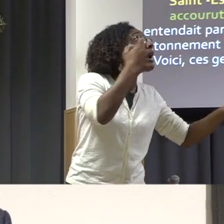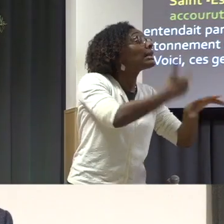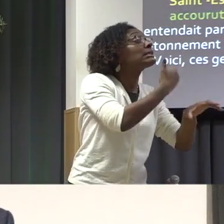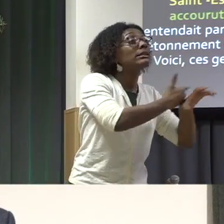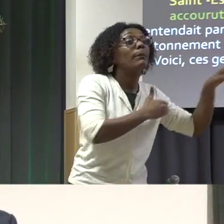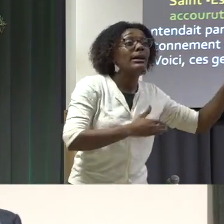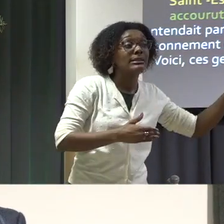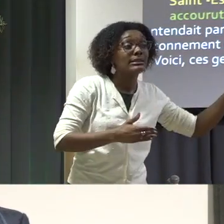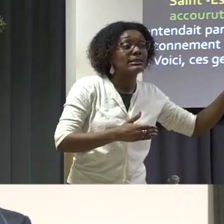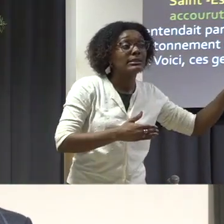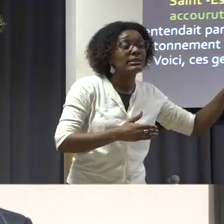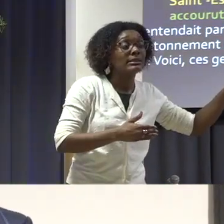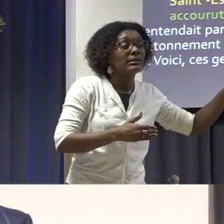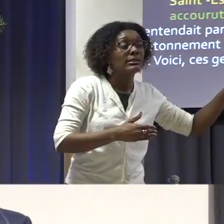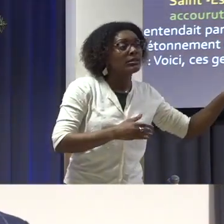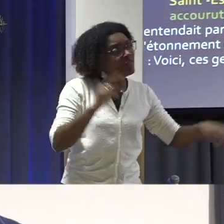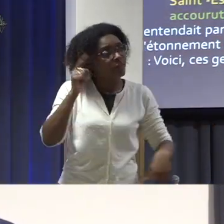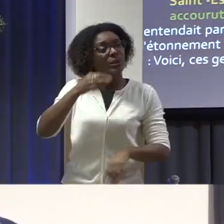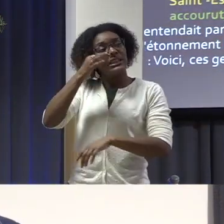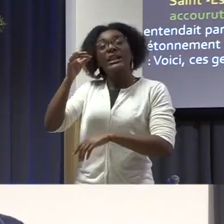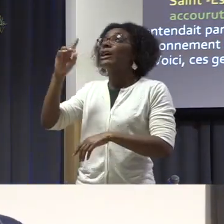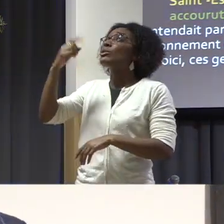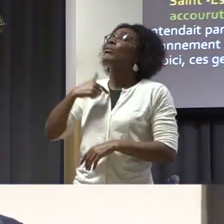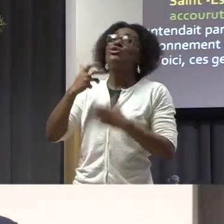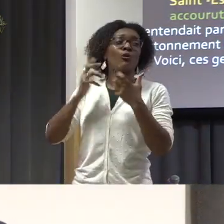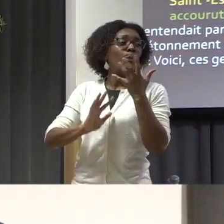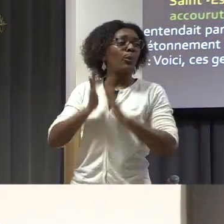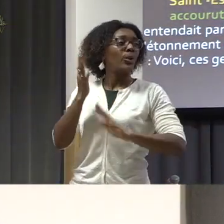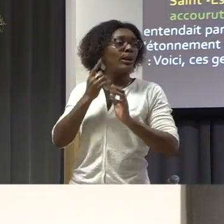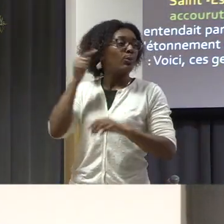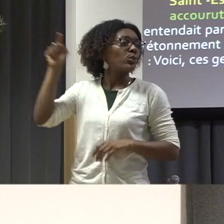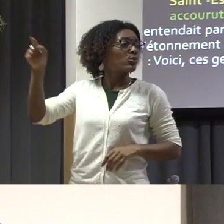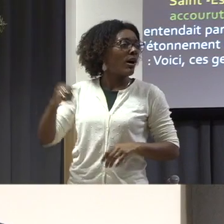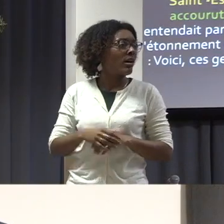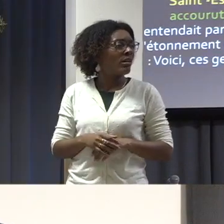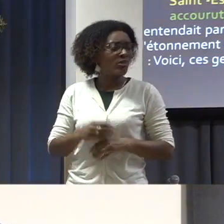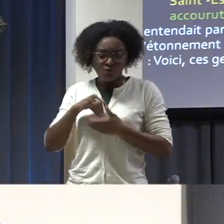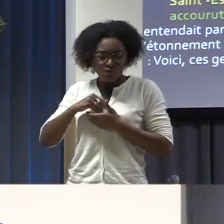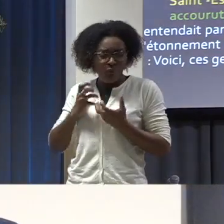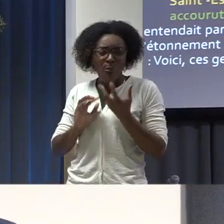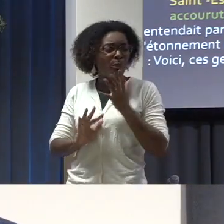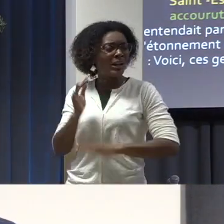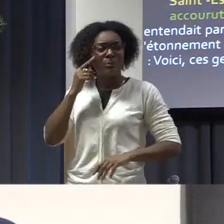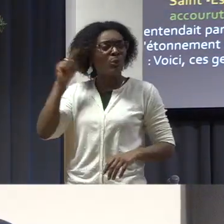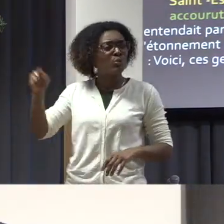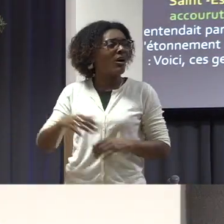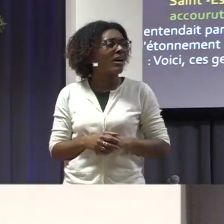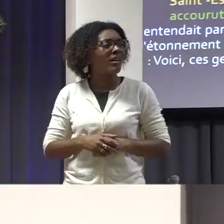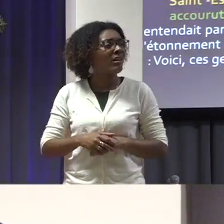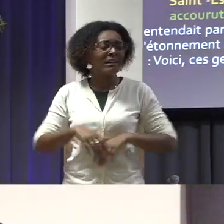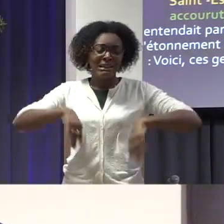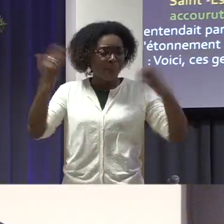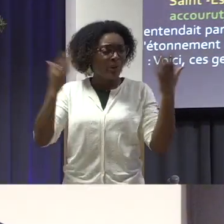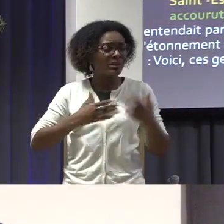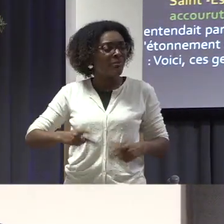il faut dire à dieu seigneur je vais brûler je vais voler ses sacs ou tram ça me coûtera la vie peu importe peu